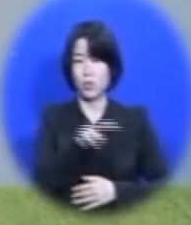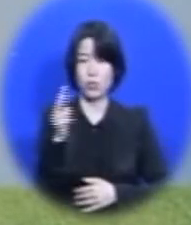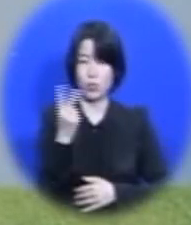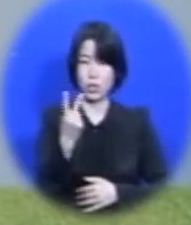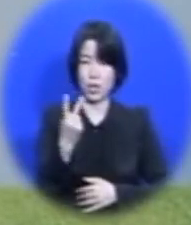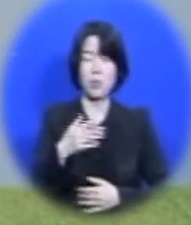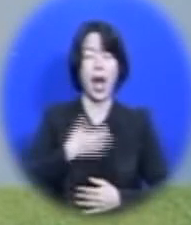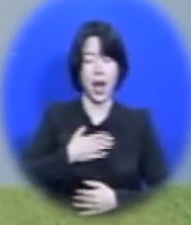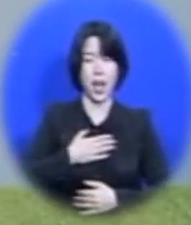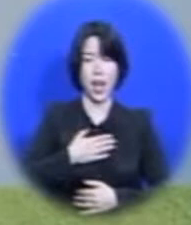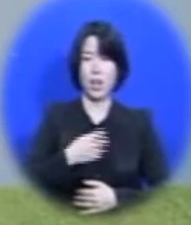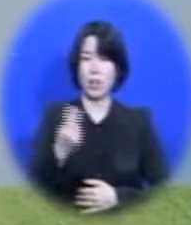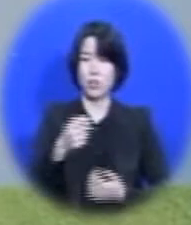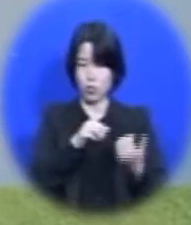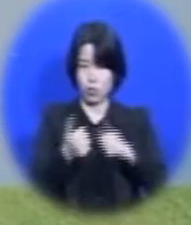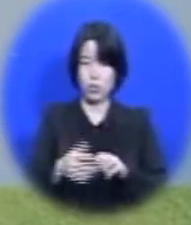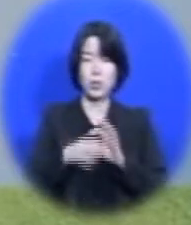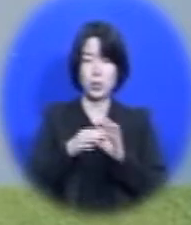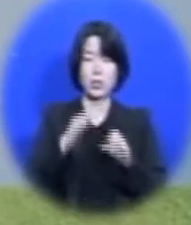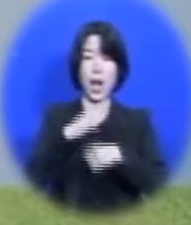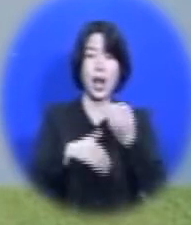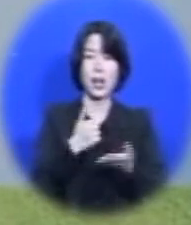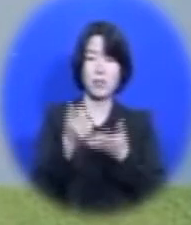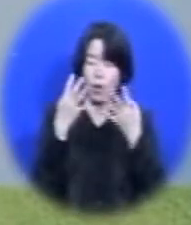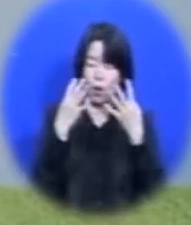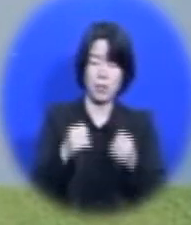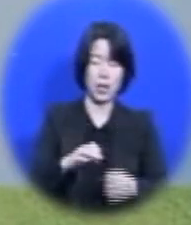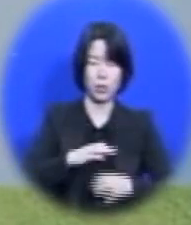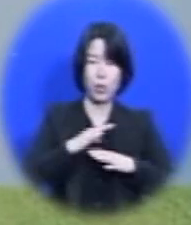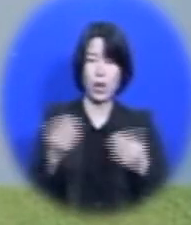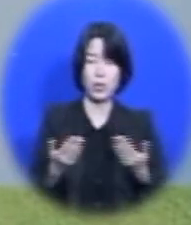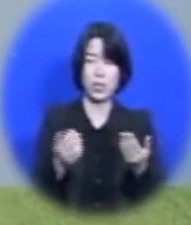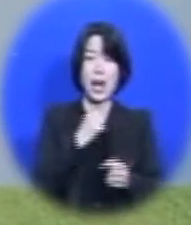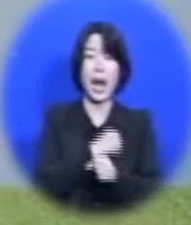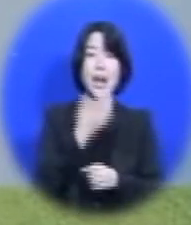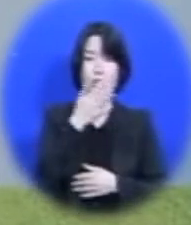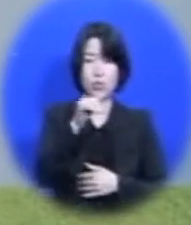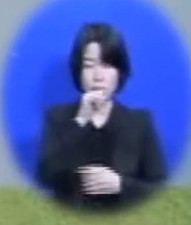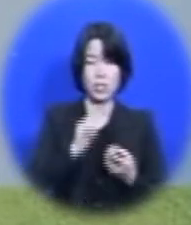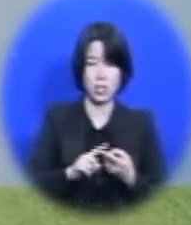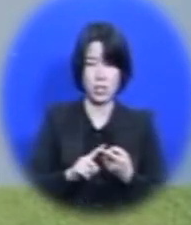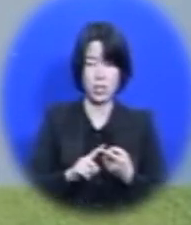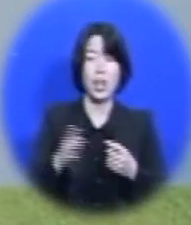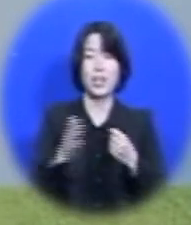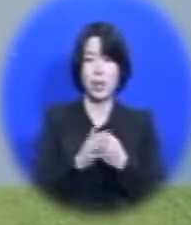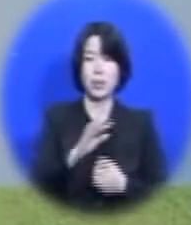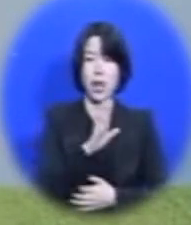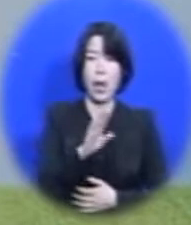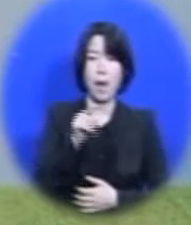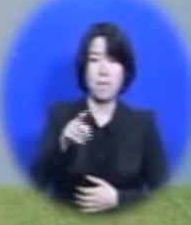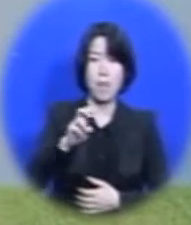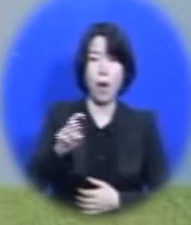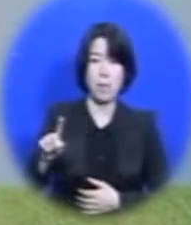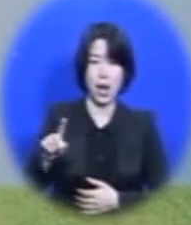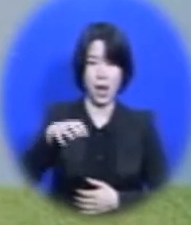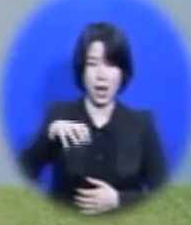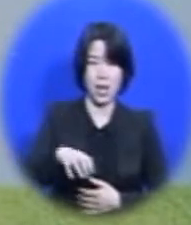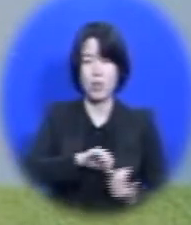알았어요. 죽음을 통해서 하나님이 얼마나 놀라운 일을 하실 수 있는지를. 그래서 그들은 버마에 죽으러 간